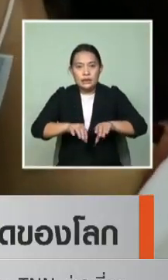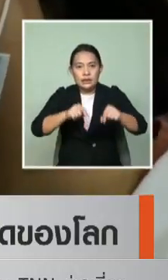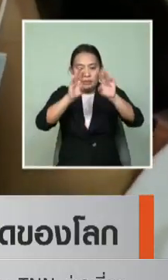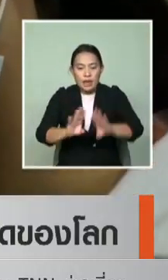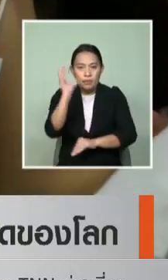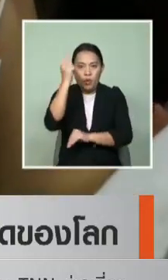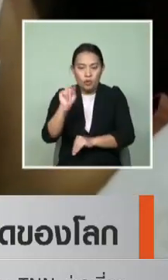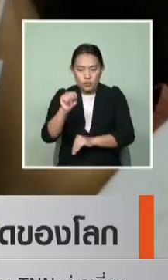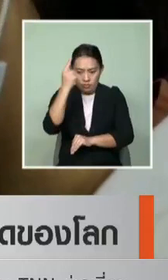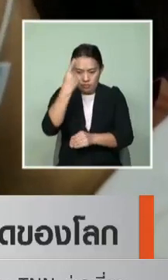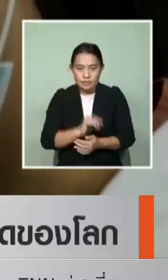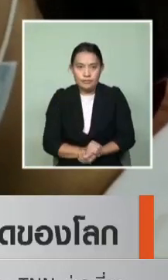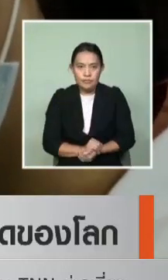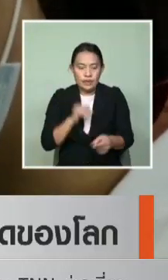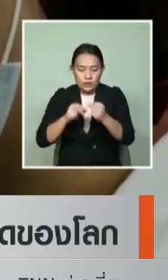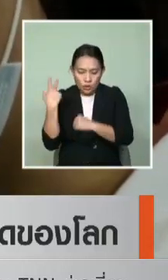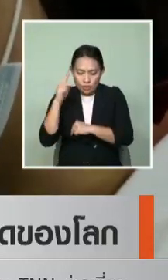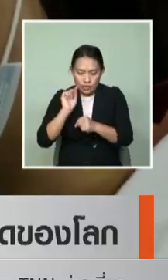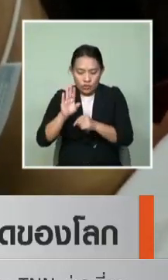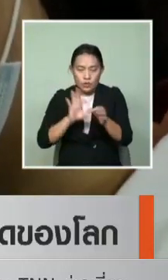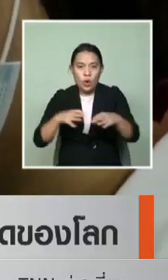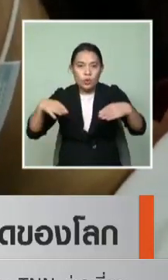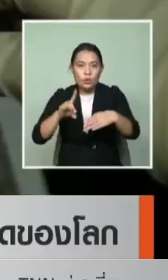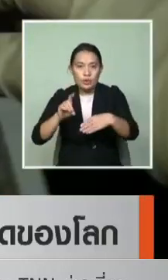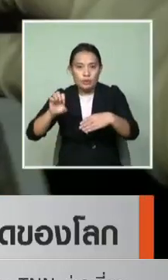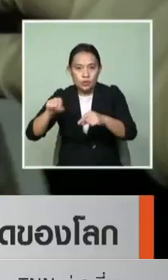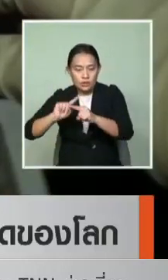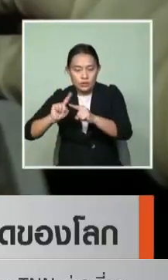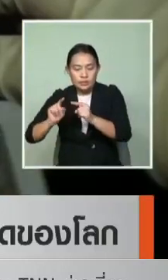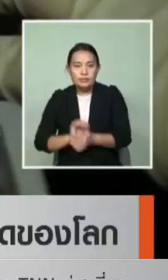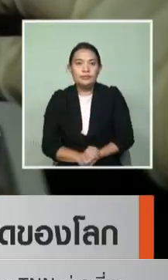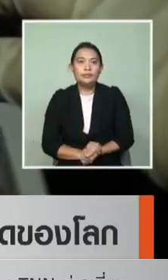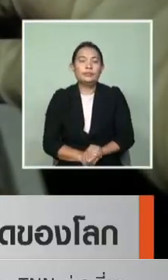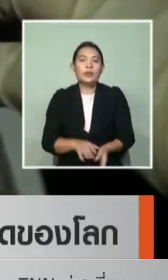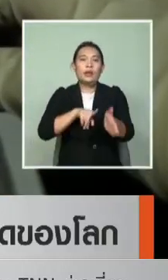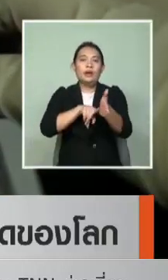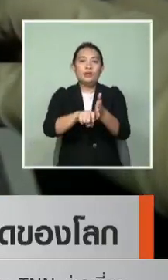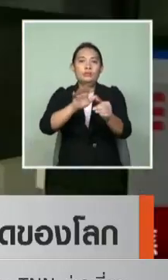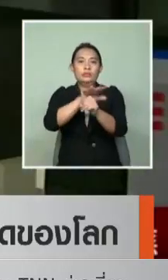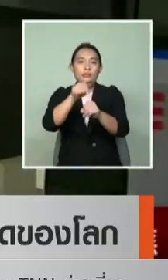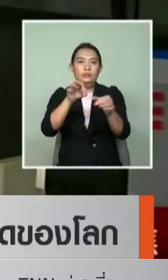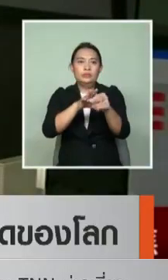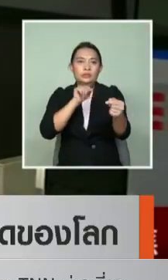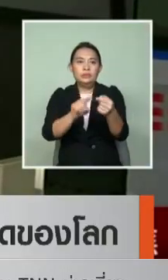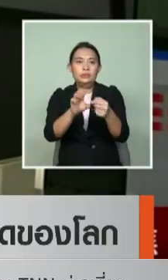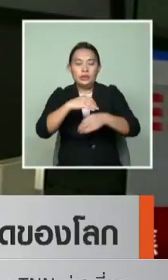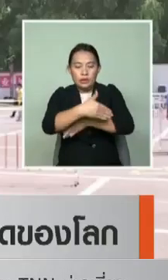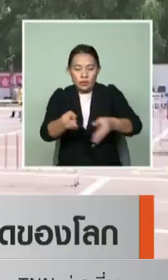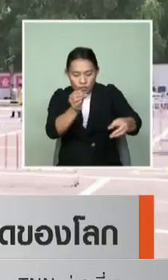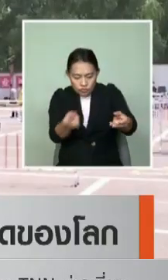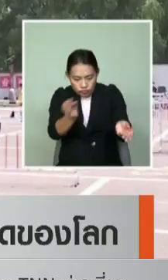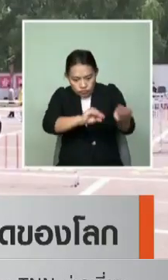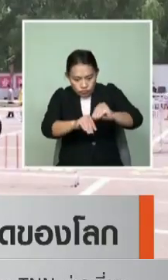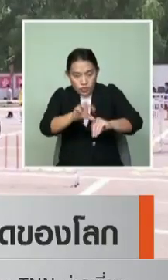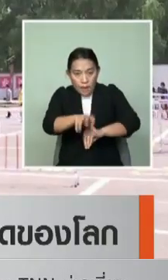งนี้สร้างขึ้นมาเพื่อผลประโยชน์ทางการเงินของพรรคเดโมแครตแล้วก็ไวรัสโคโรนาสายพันธุ์ใหม่คืออาวุธชีวภาพที่ออกมาจากห้องแลบในเมือง